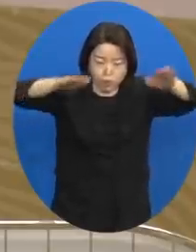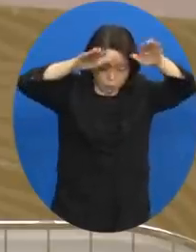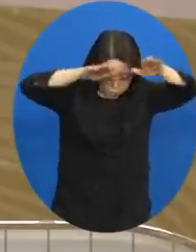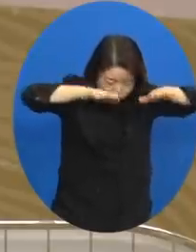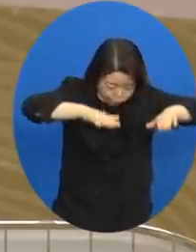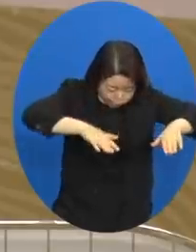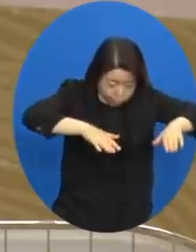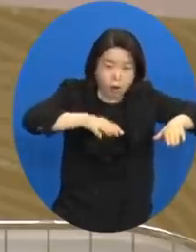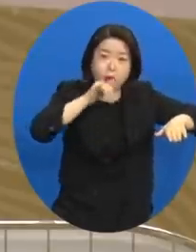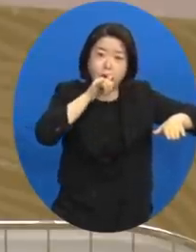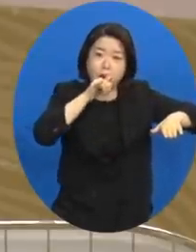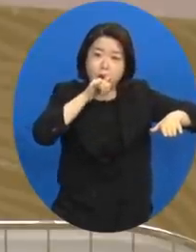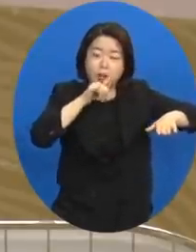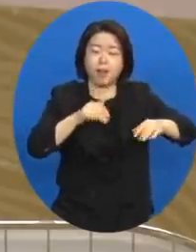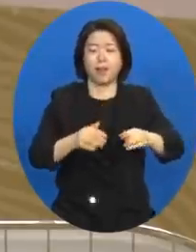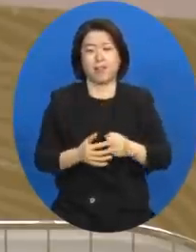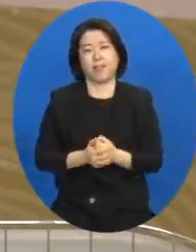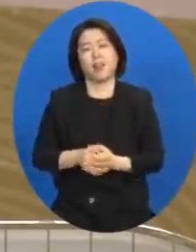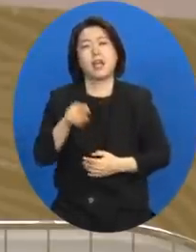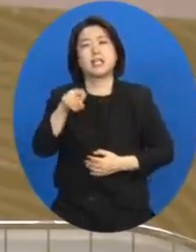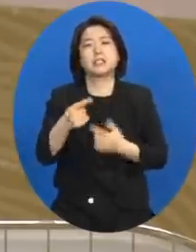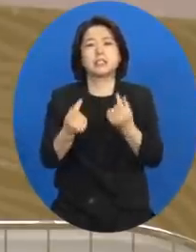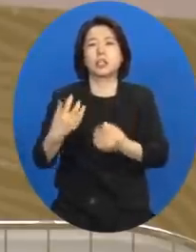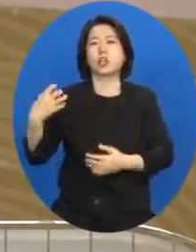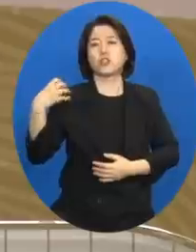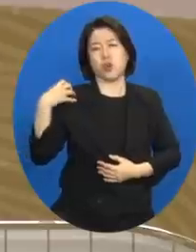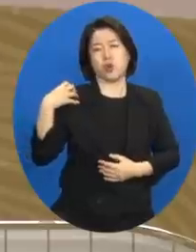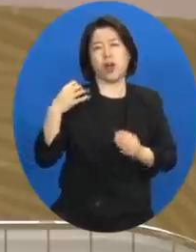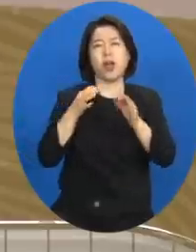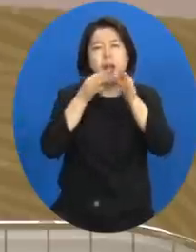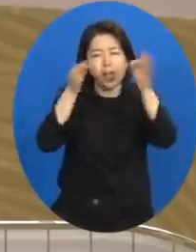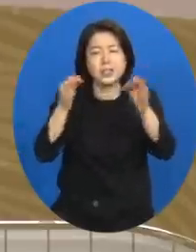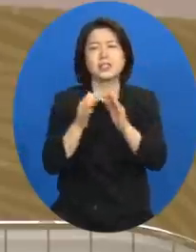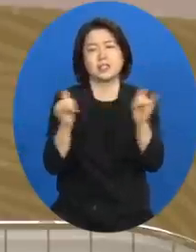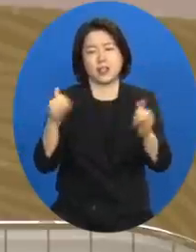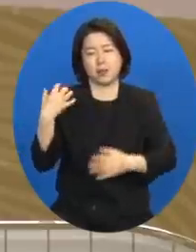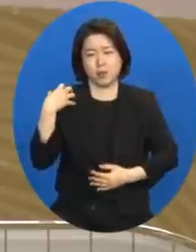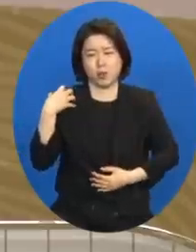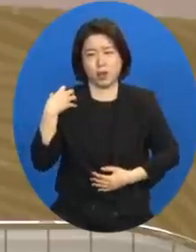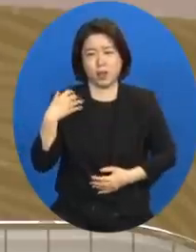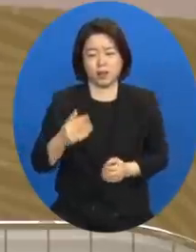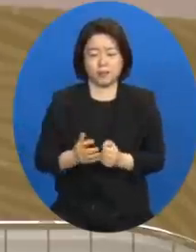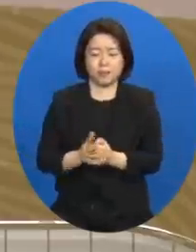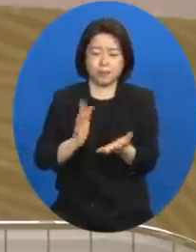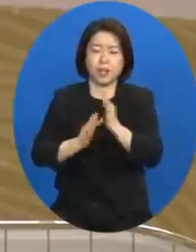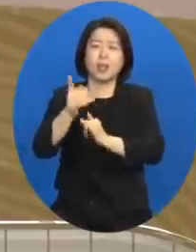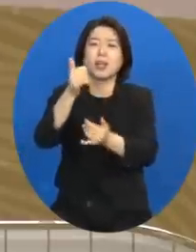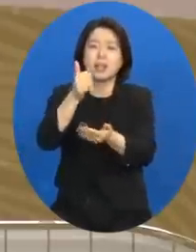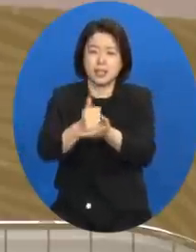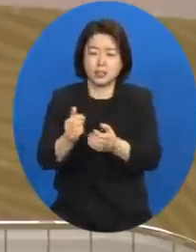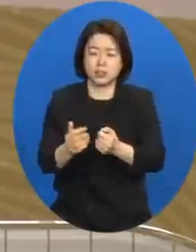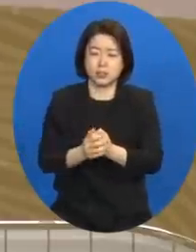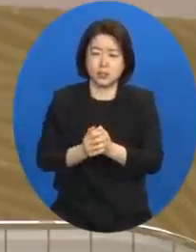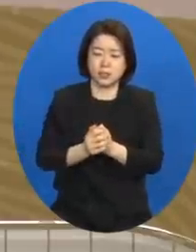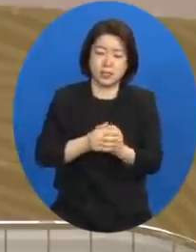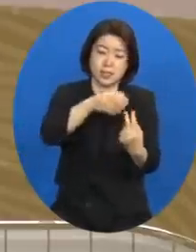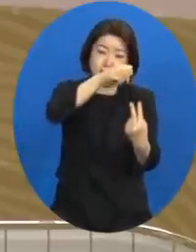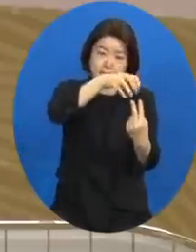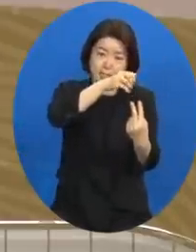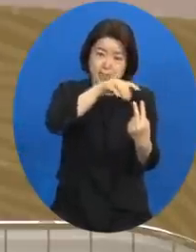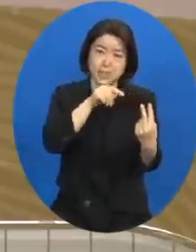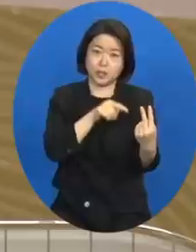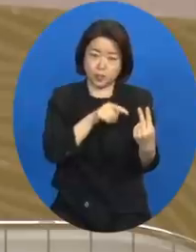고개를 숙이는 거죠. 그런 역할을 하는 사람이라는 거예요. 예수님이 세례 요한에게로